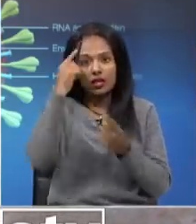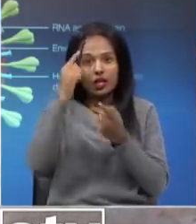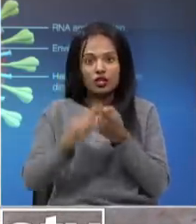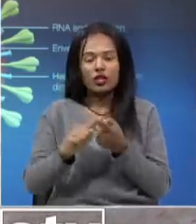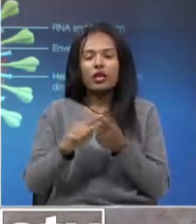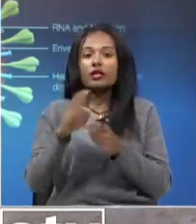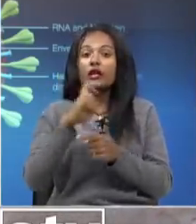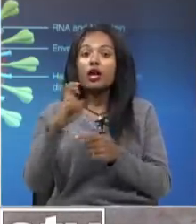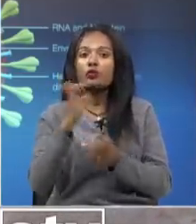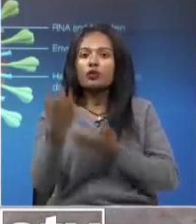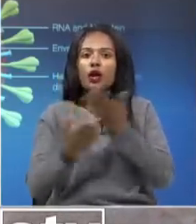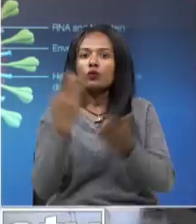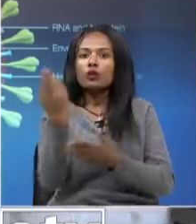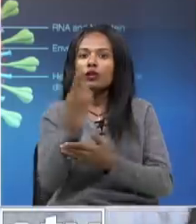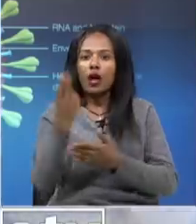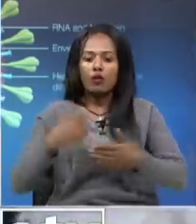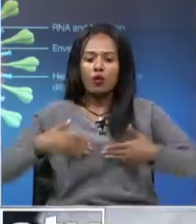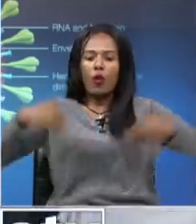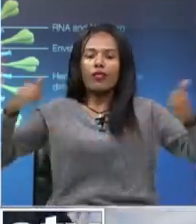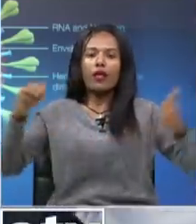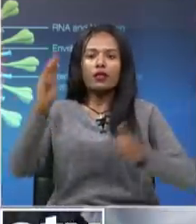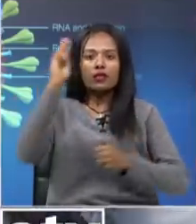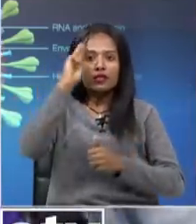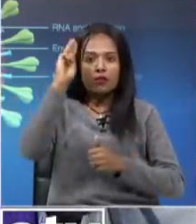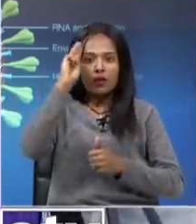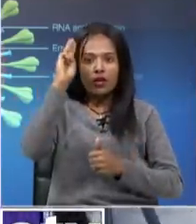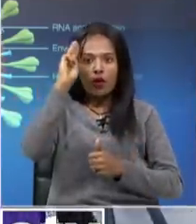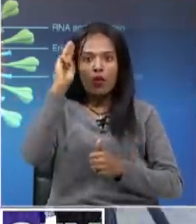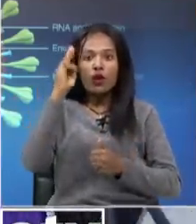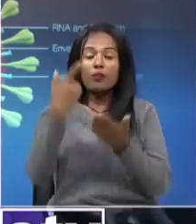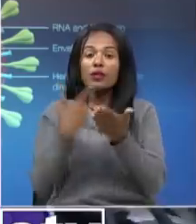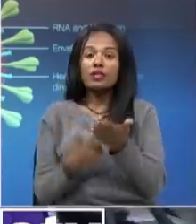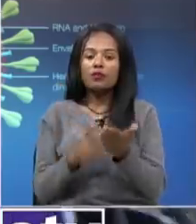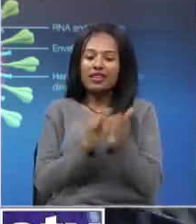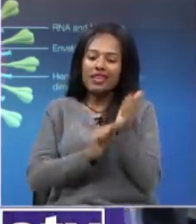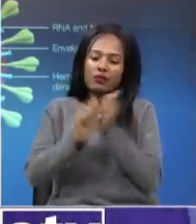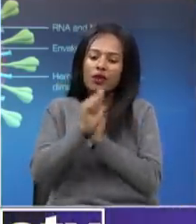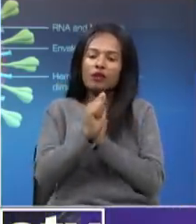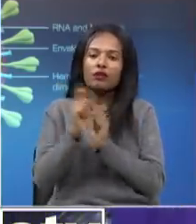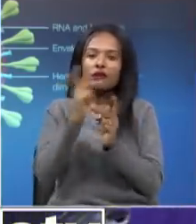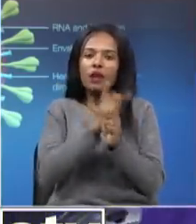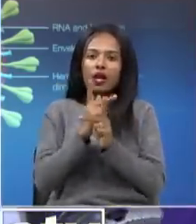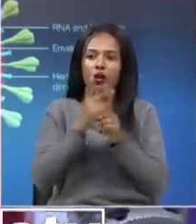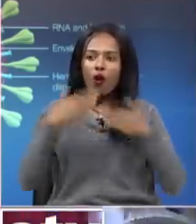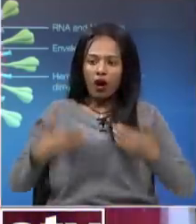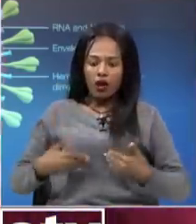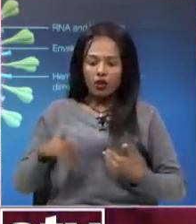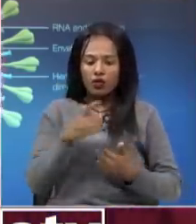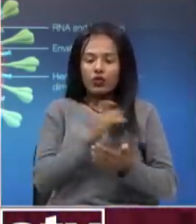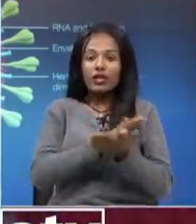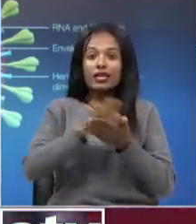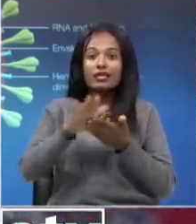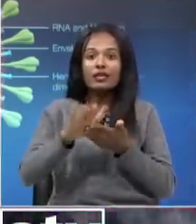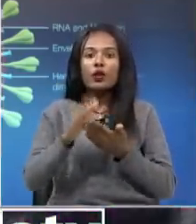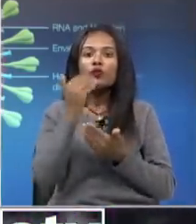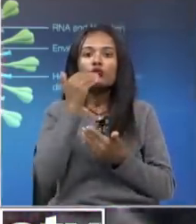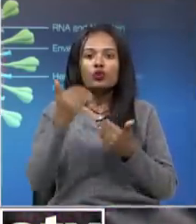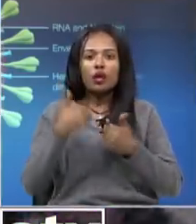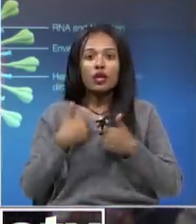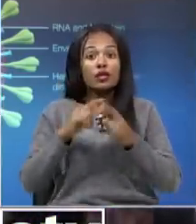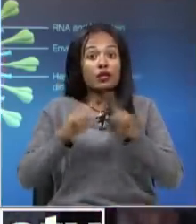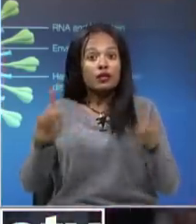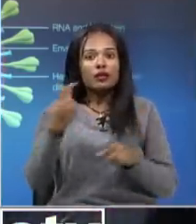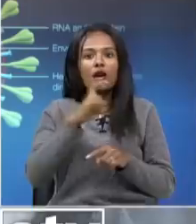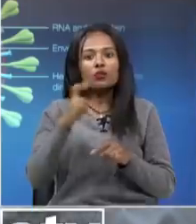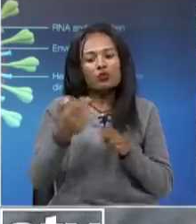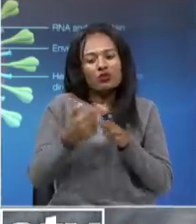የትራንስፖርቱ አገልግሎት ተጠቃሚ የሆነው ወጣት ስመኘው ድልነሳ በዛብህም የቅርመ ጥንቃቄው አካል የሆነው የንጽህና ወርምጃ ጥሩ ሳለ ነገር ግን